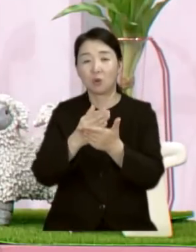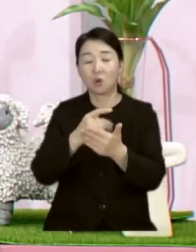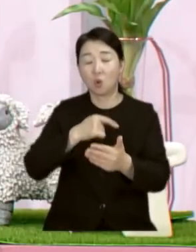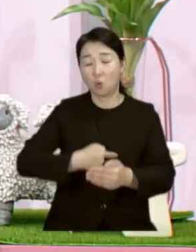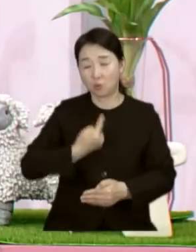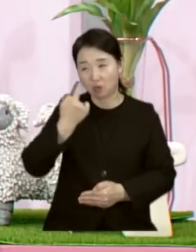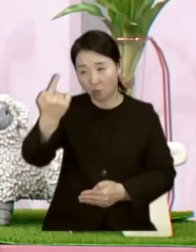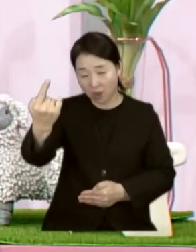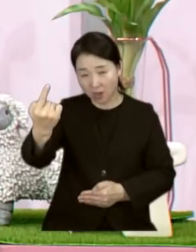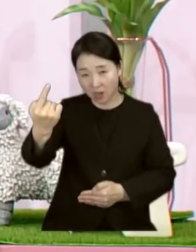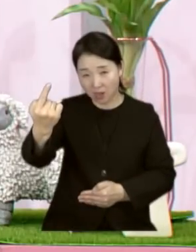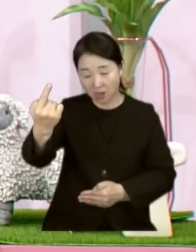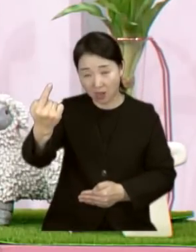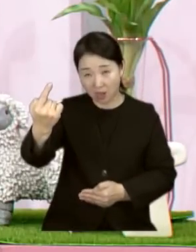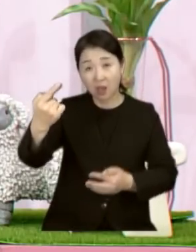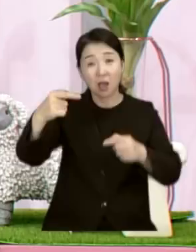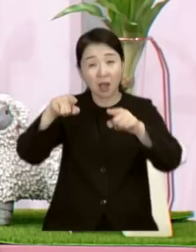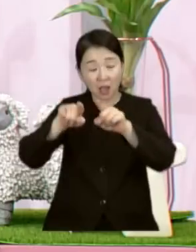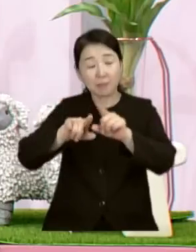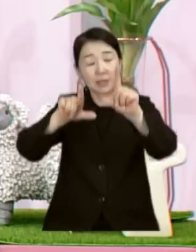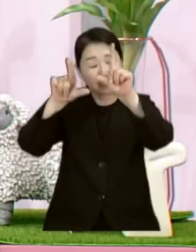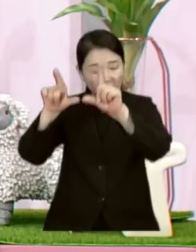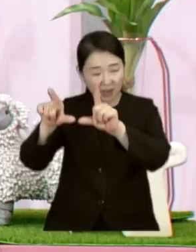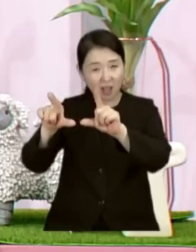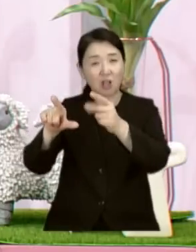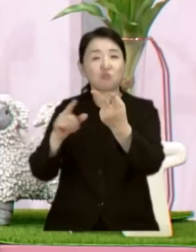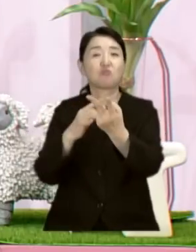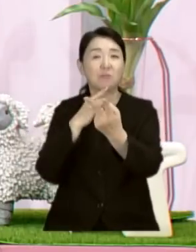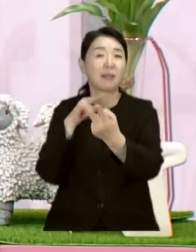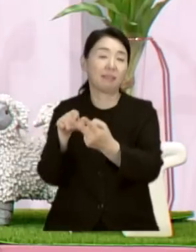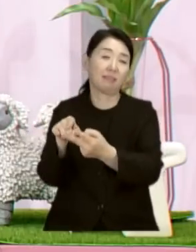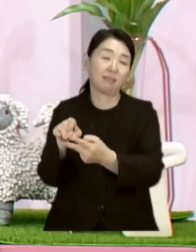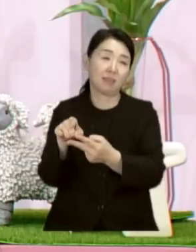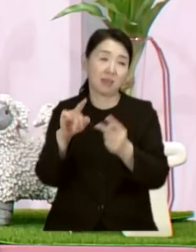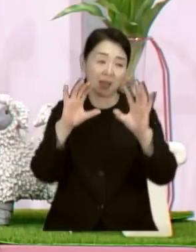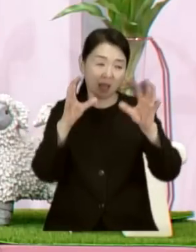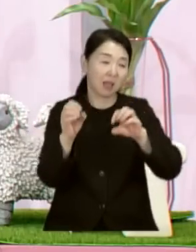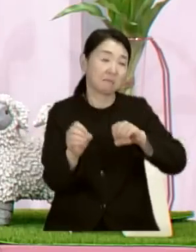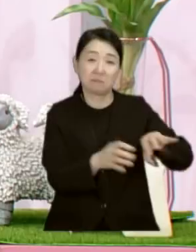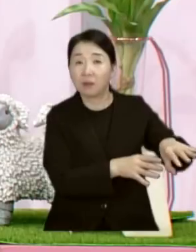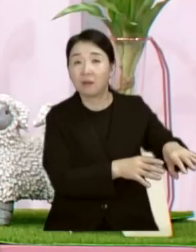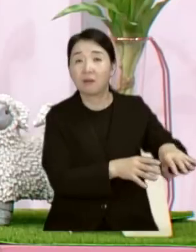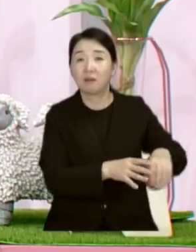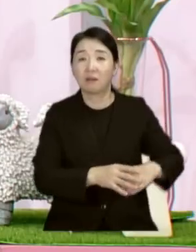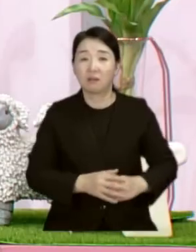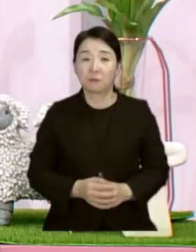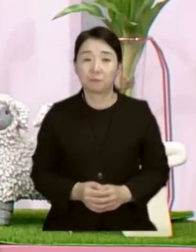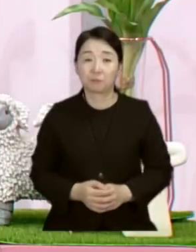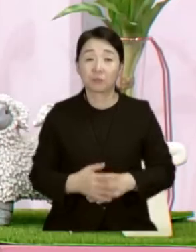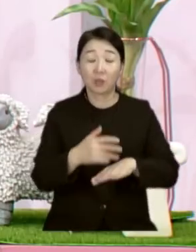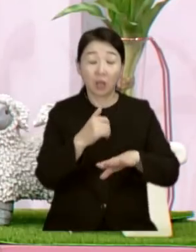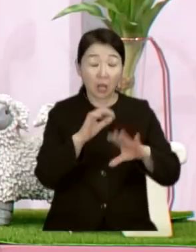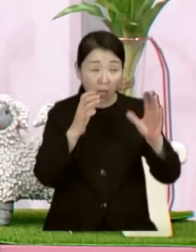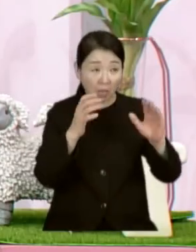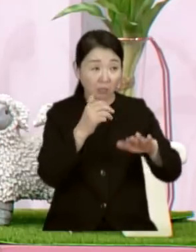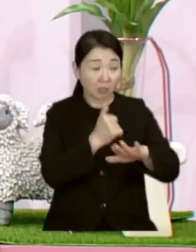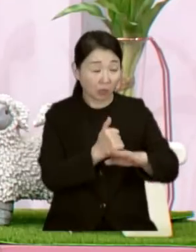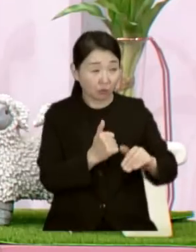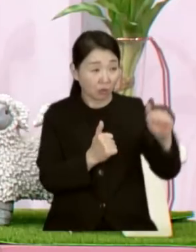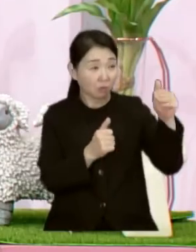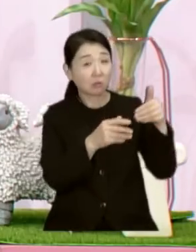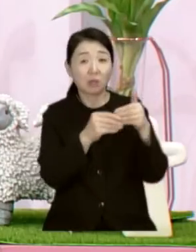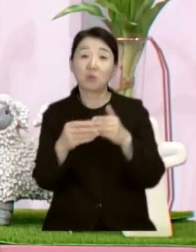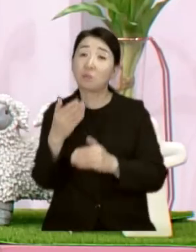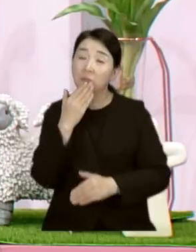너만 가서 남편하고 살림을 신혼을 차려라. 아이들은 뭐 나중에 커서